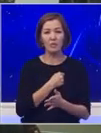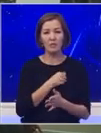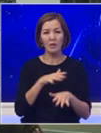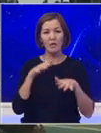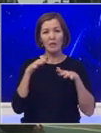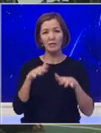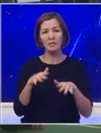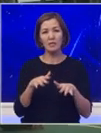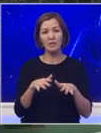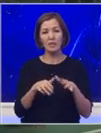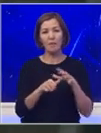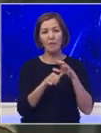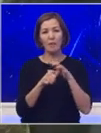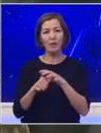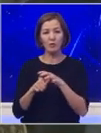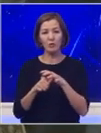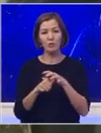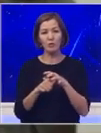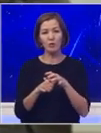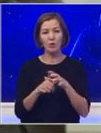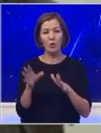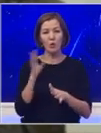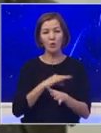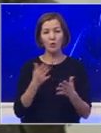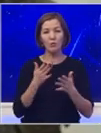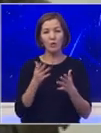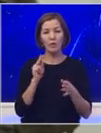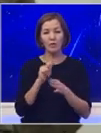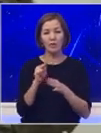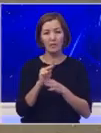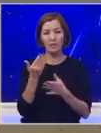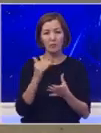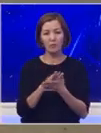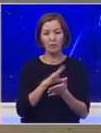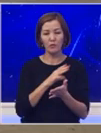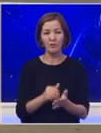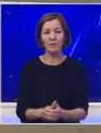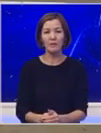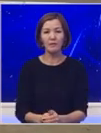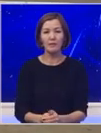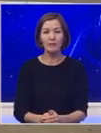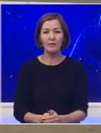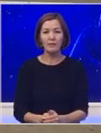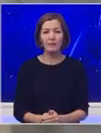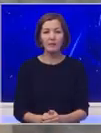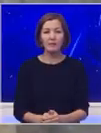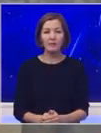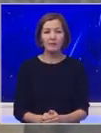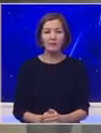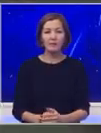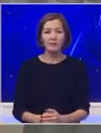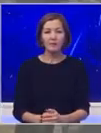түрлері мен олардың қолданылуы таныстырылды. Ақбота Оралқызы, Қазақстан қарулы күштерінің Қонаев қалалық әскери гарнизоны баспасөз қызметінің көмегімен.